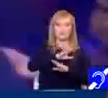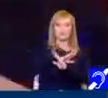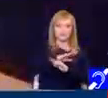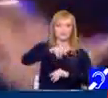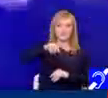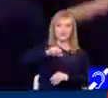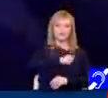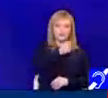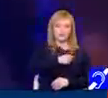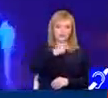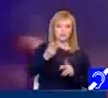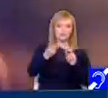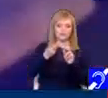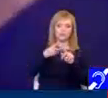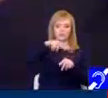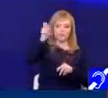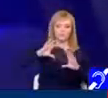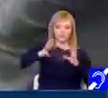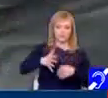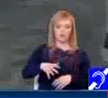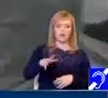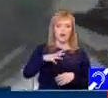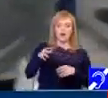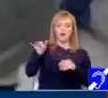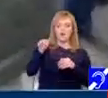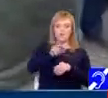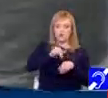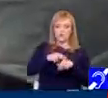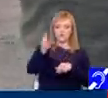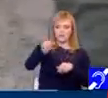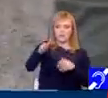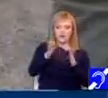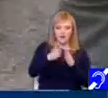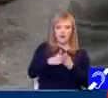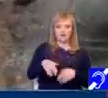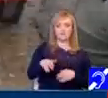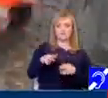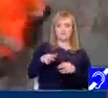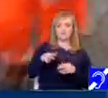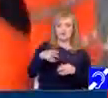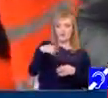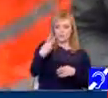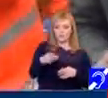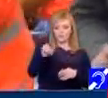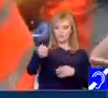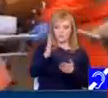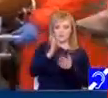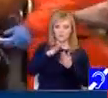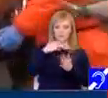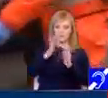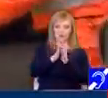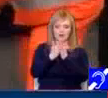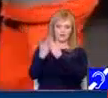a percheziționat locuința mamei lui și a găsit cartea lui Hitler Mein Kampf, dar și alte obiecte de inspirație fascistă. Bărbatul urmează să